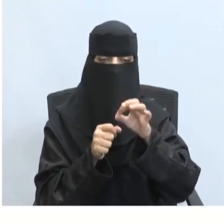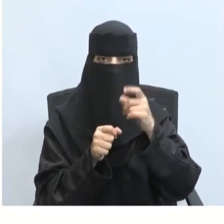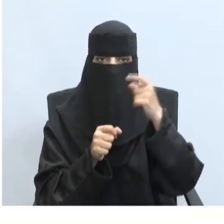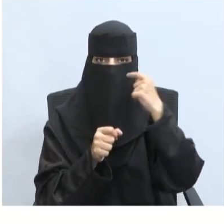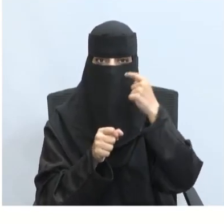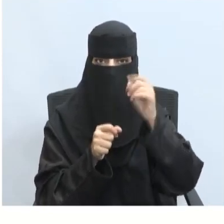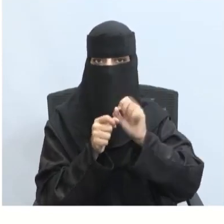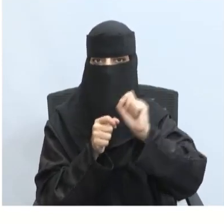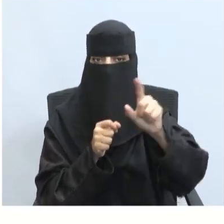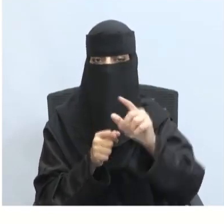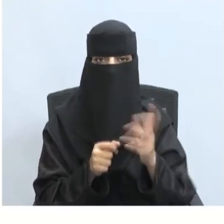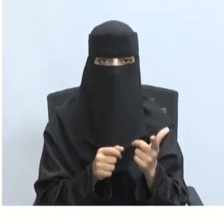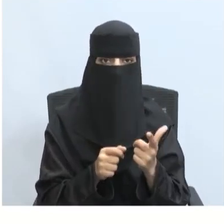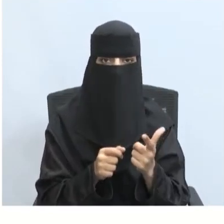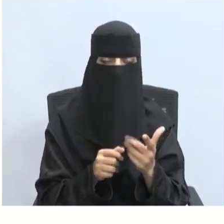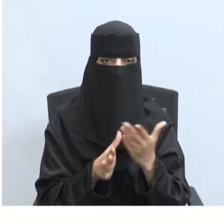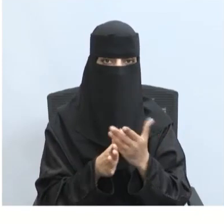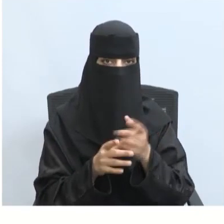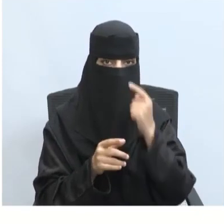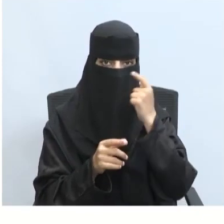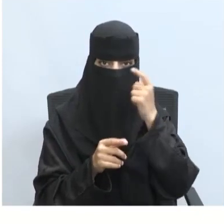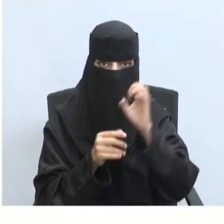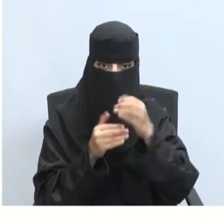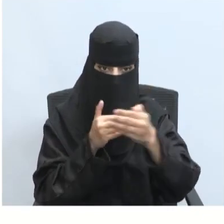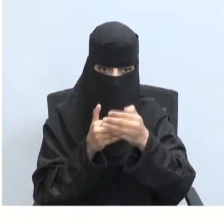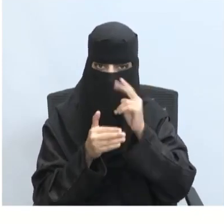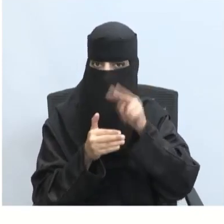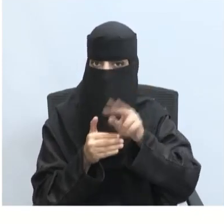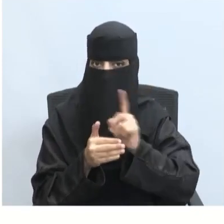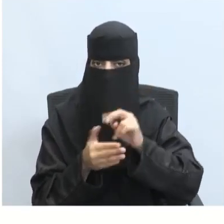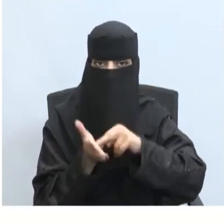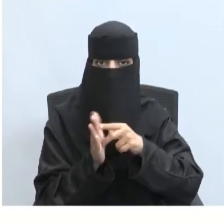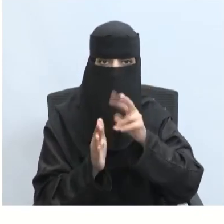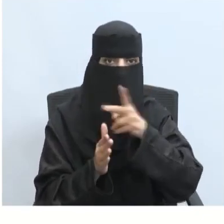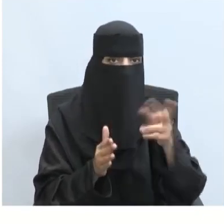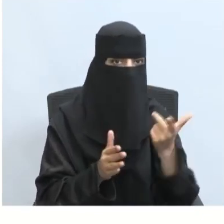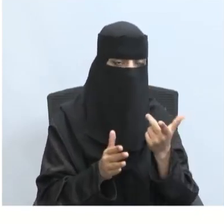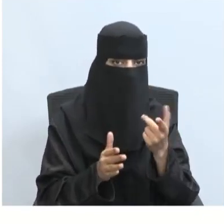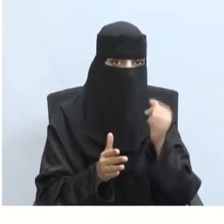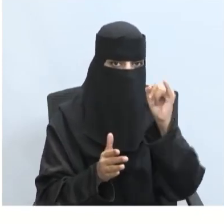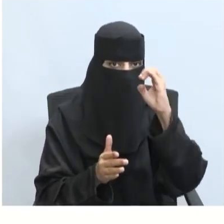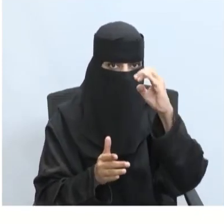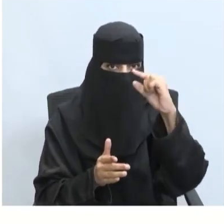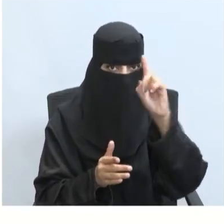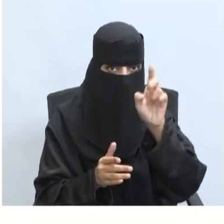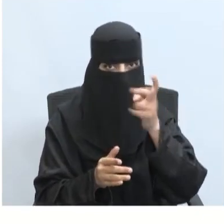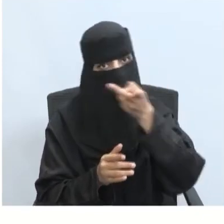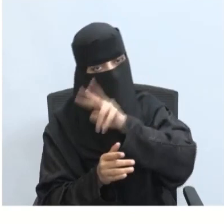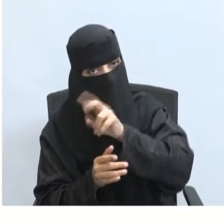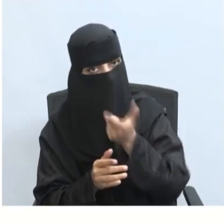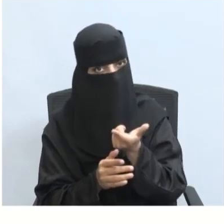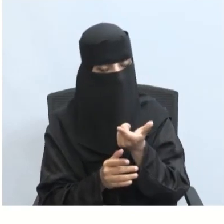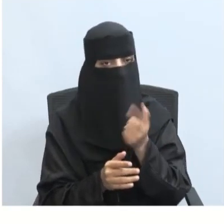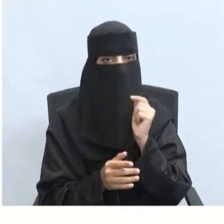المصاب بطول النظر اذا الشخص المصاب بقصر النظر يستخدم عدسات ما نوعها نعم احسنت عزيزي الطالب اذا